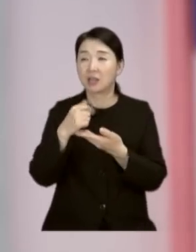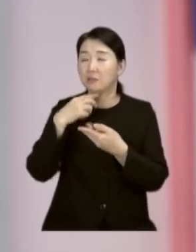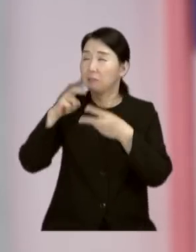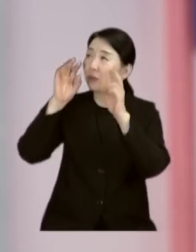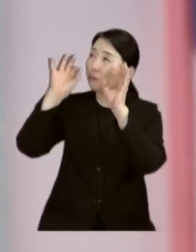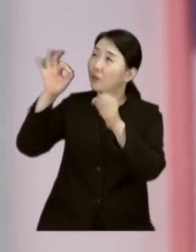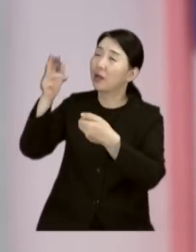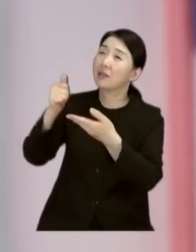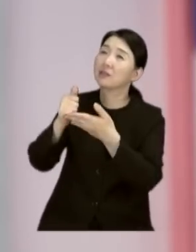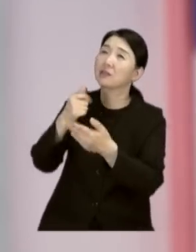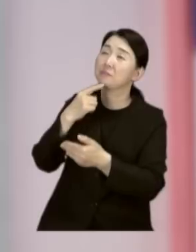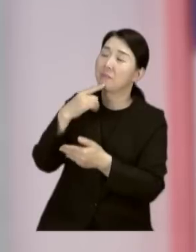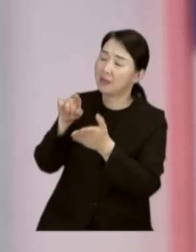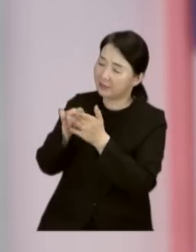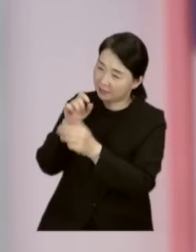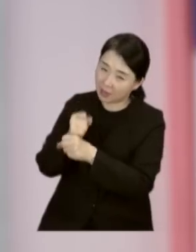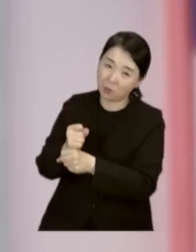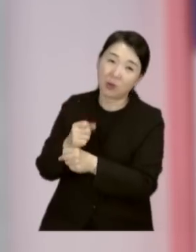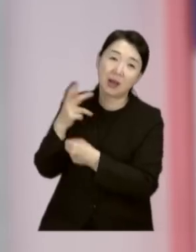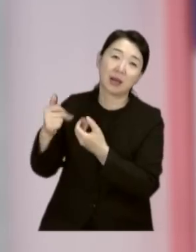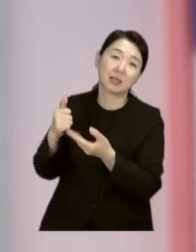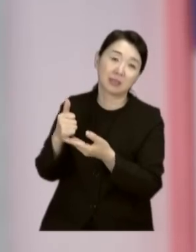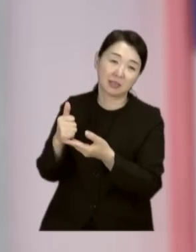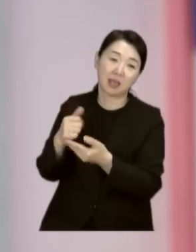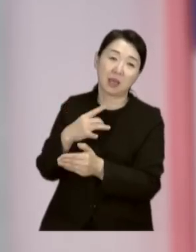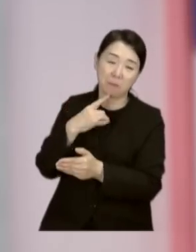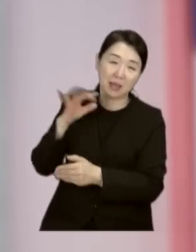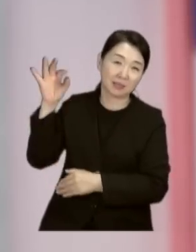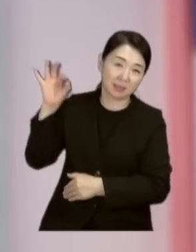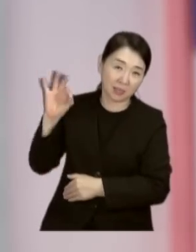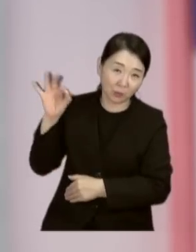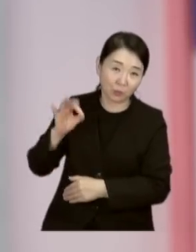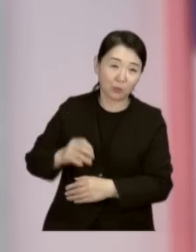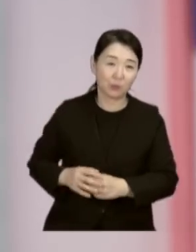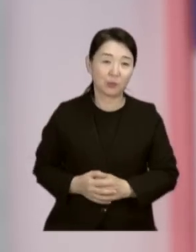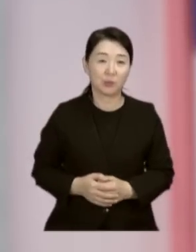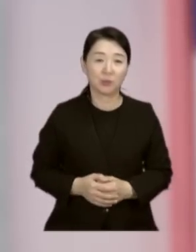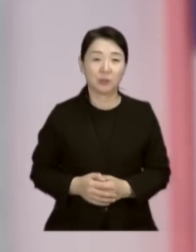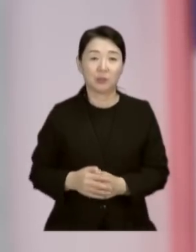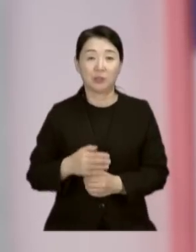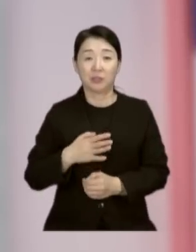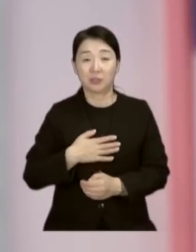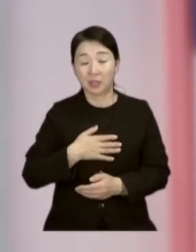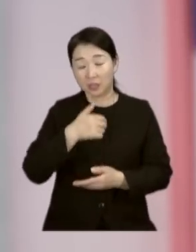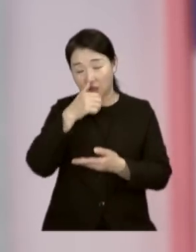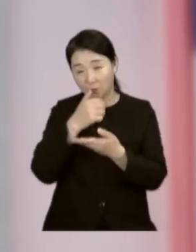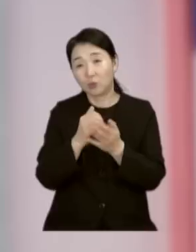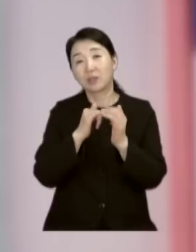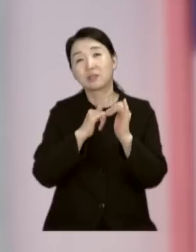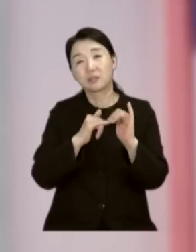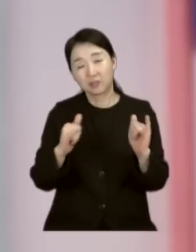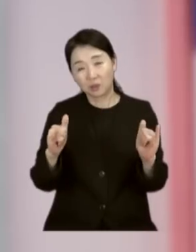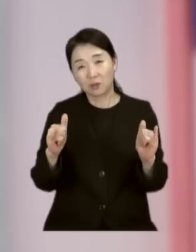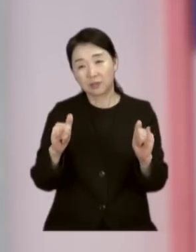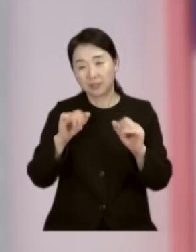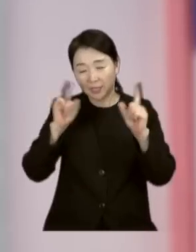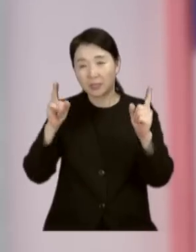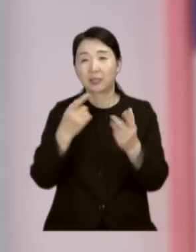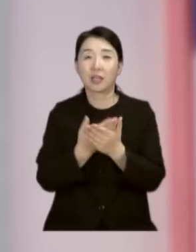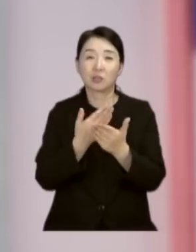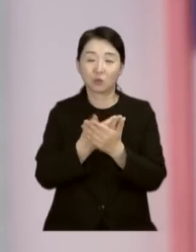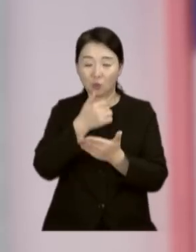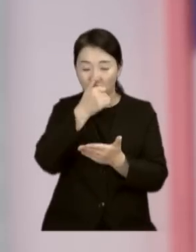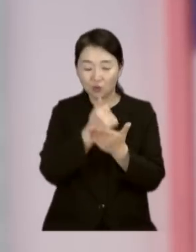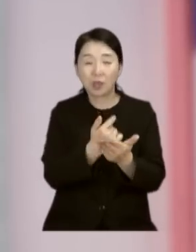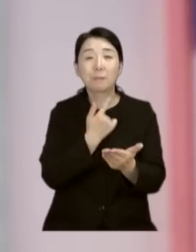하나님만 바라보고 하나님만 일치하고 하나님께만 구하고 죄가 죄인 것을 깨닫게 하시고 죄를